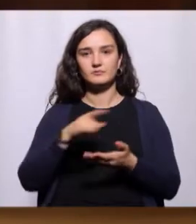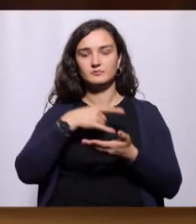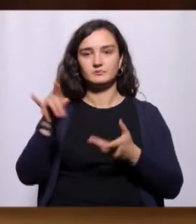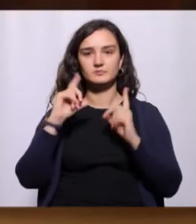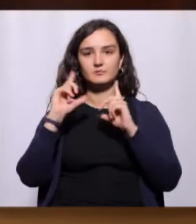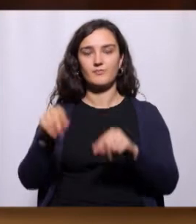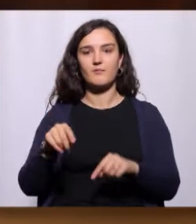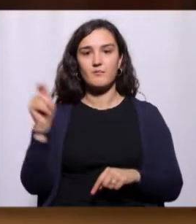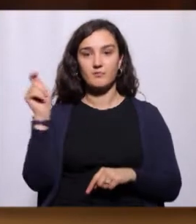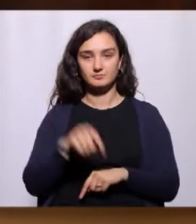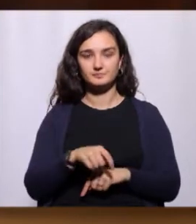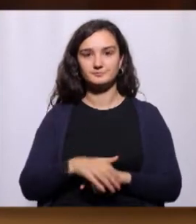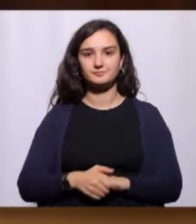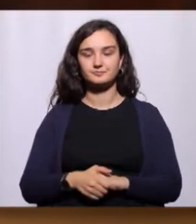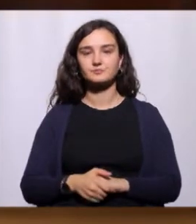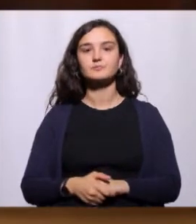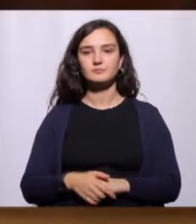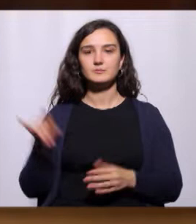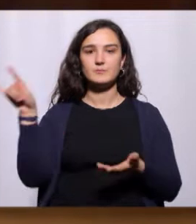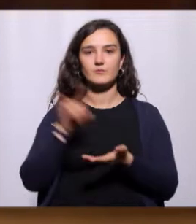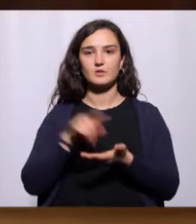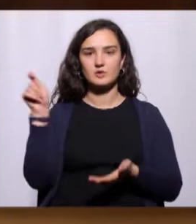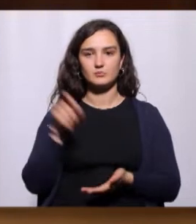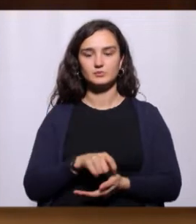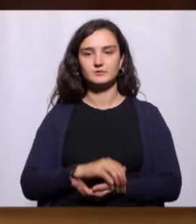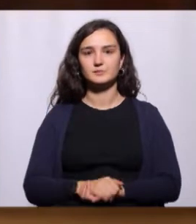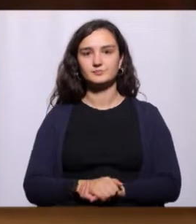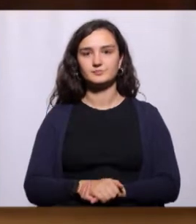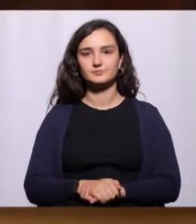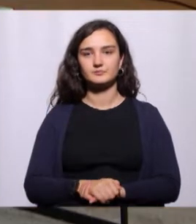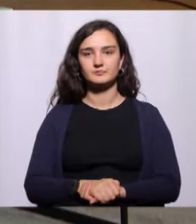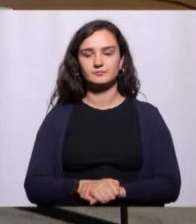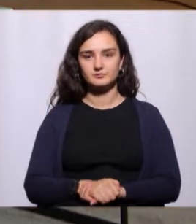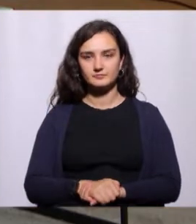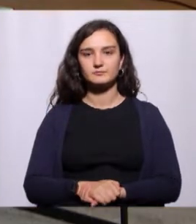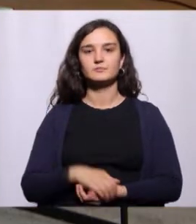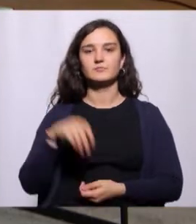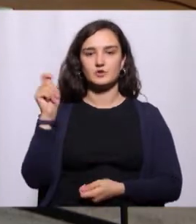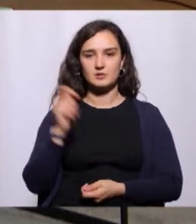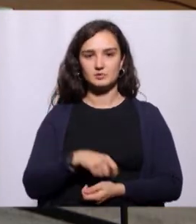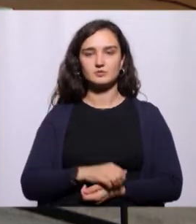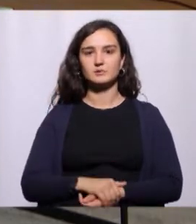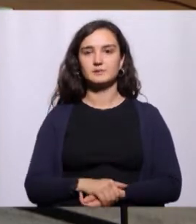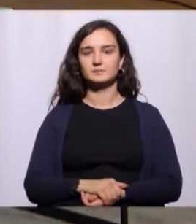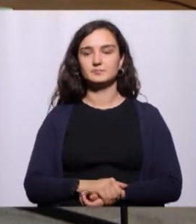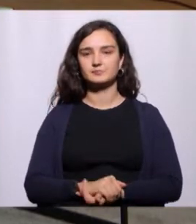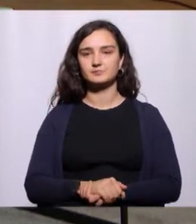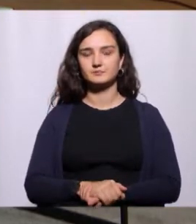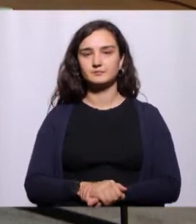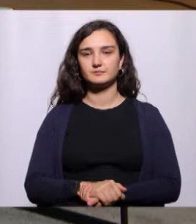Arrival, ჩამოსვლა. Arrival, ჩამოსვლა. Arrival,